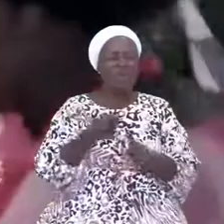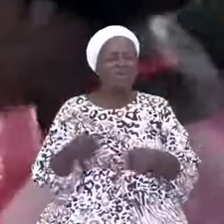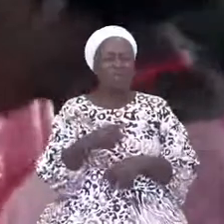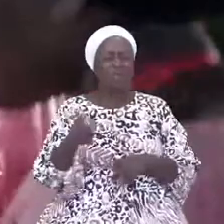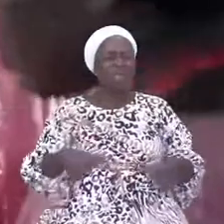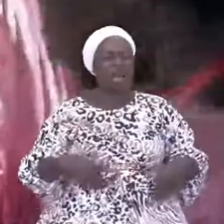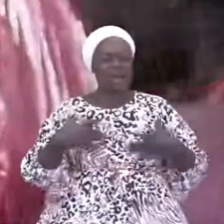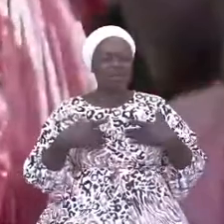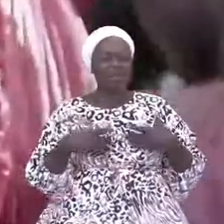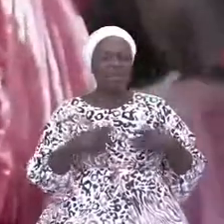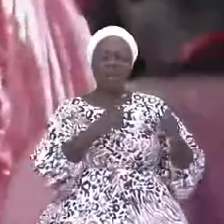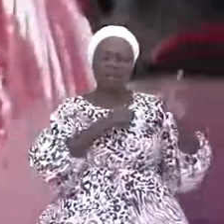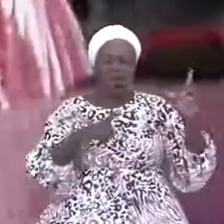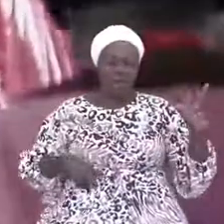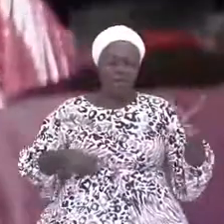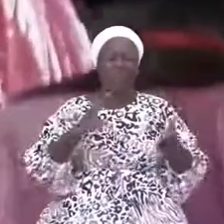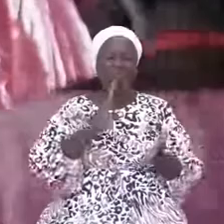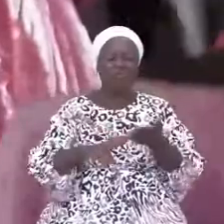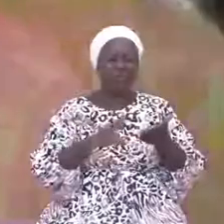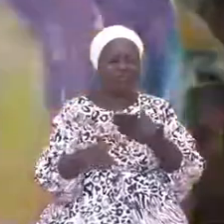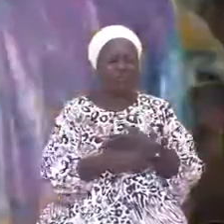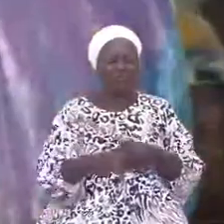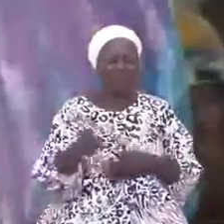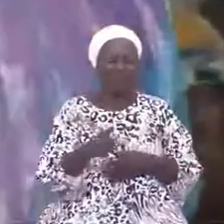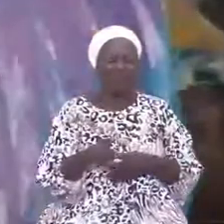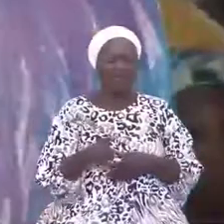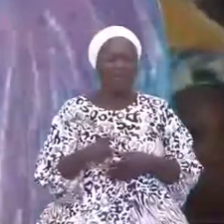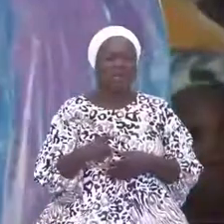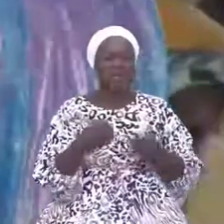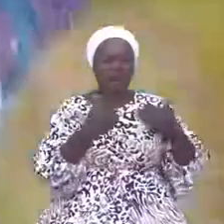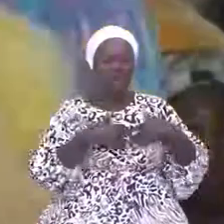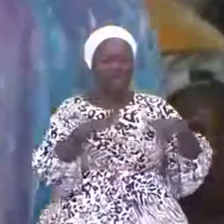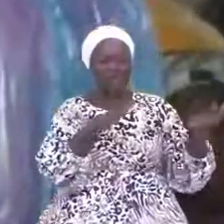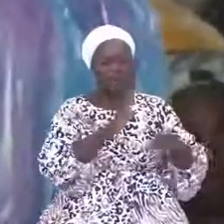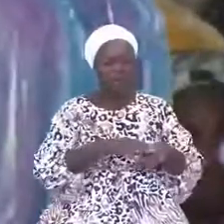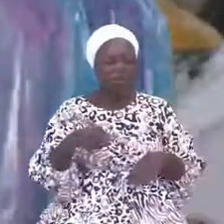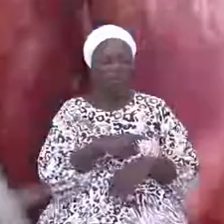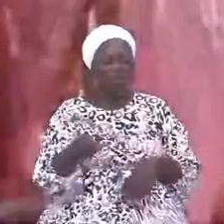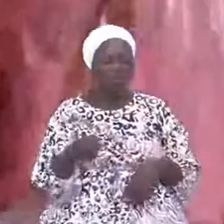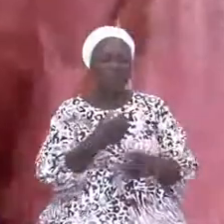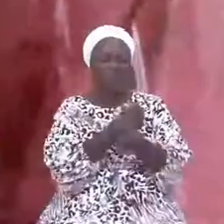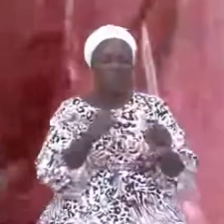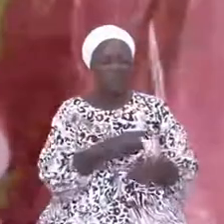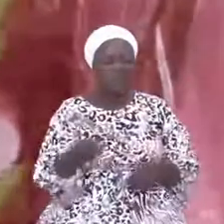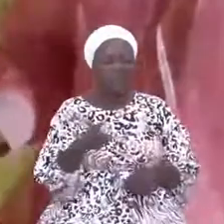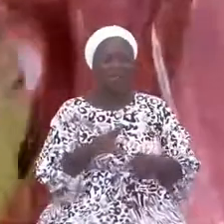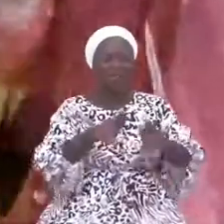du péché de leur vie. Seigneur, pardonne-les.